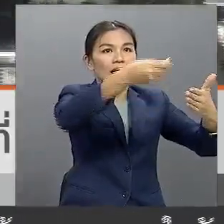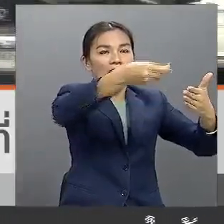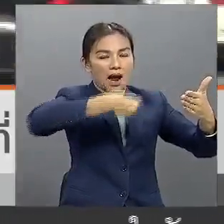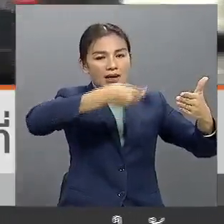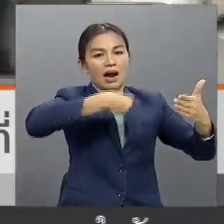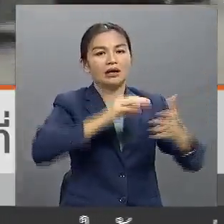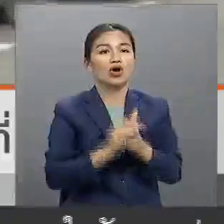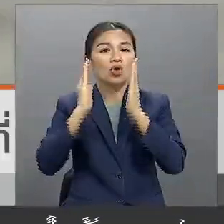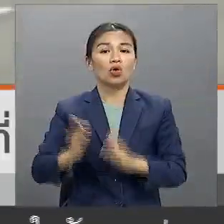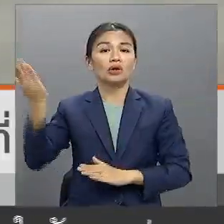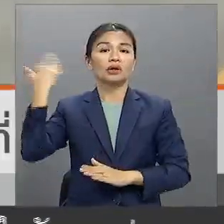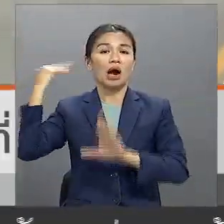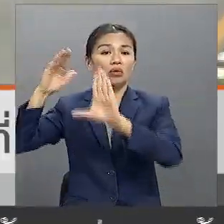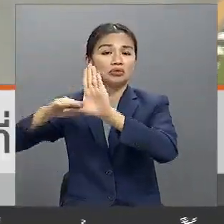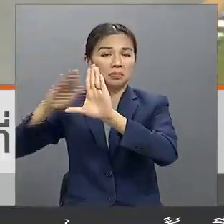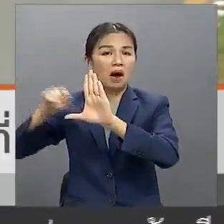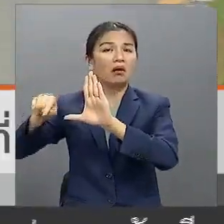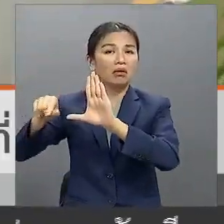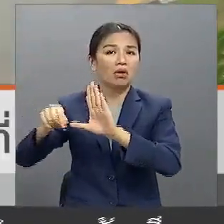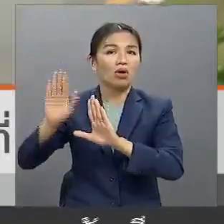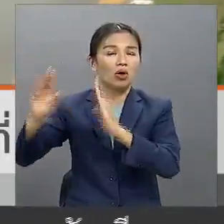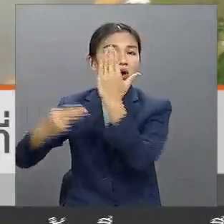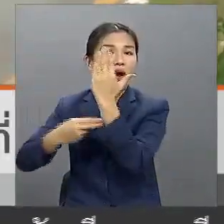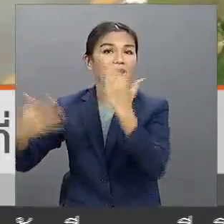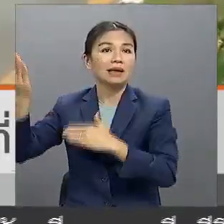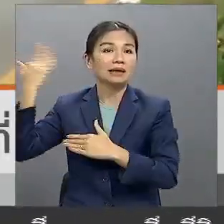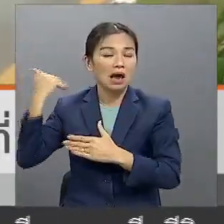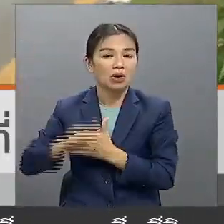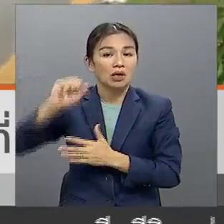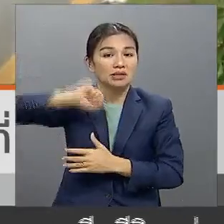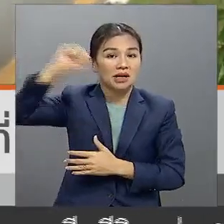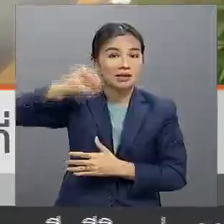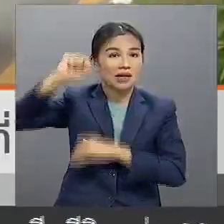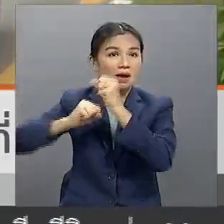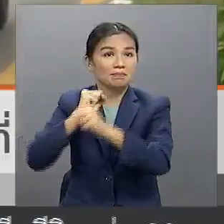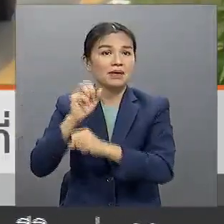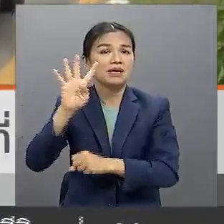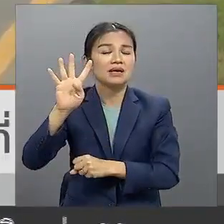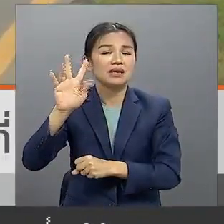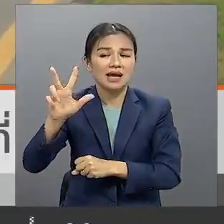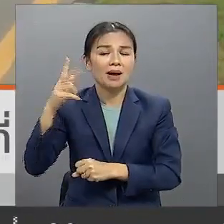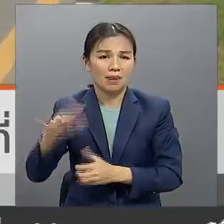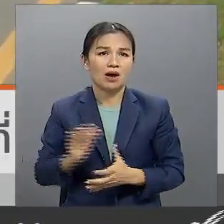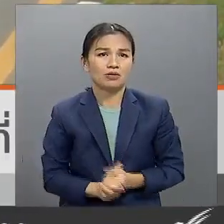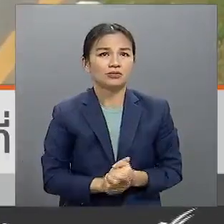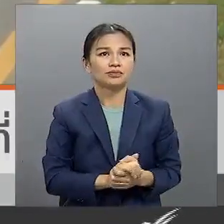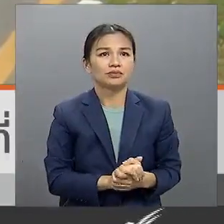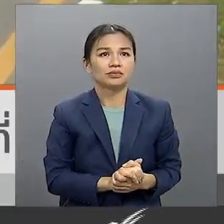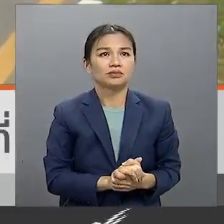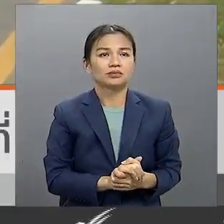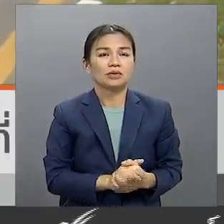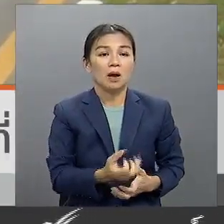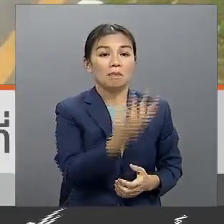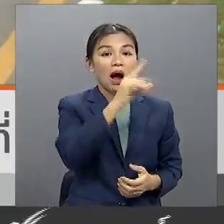อดีตนายกเทศมนตรีนครหาดใหญ่3สมัยมากกว่า 20,000 คะแนนพลตำรวจโทสาครบอกนะคะว่าจะทุ่มเท